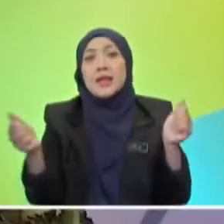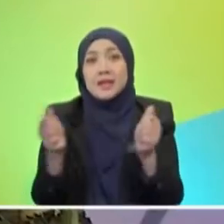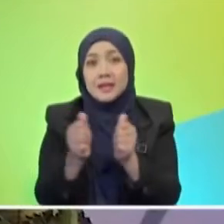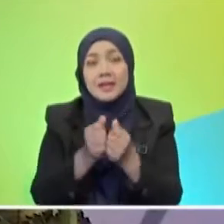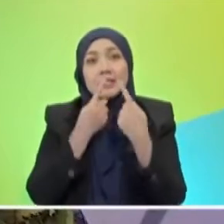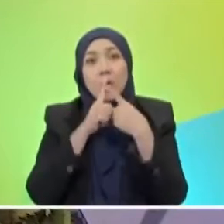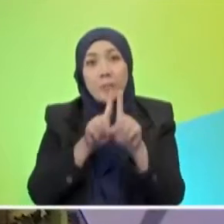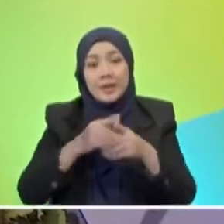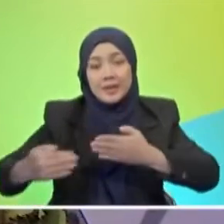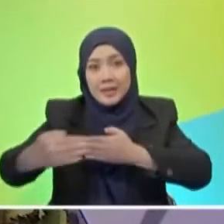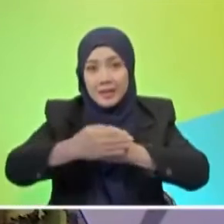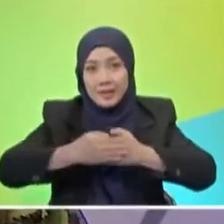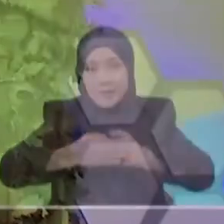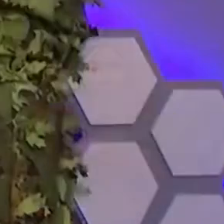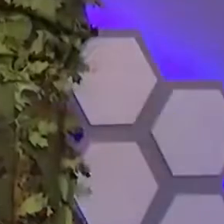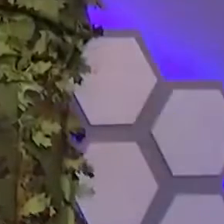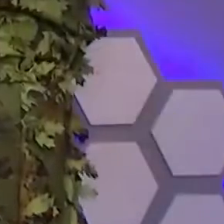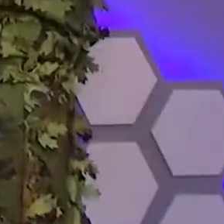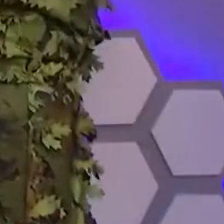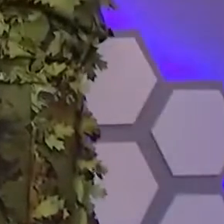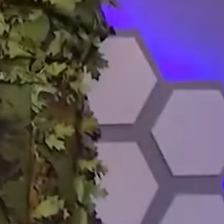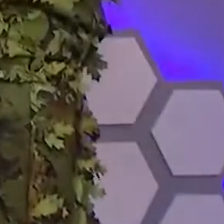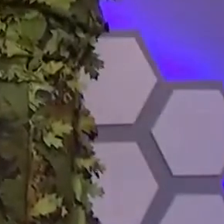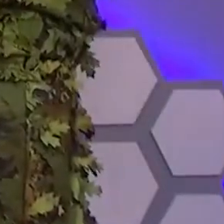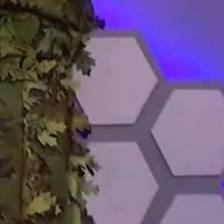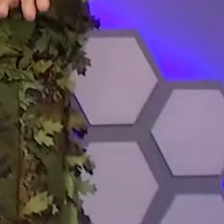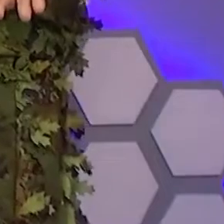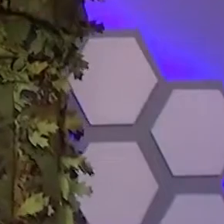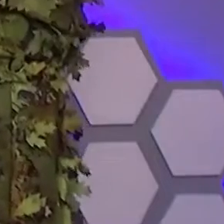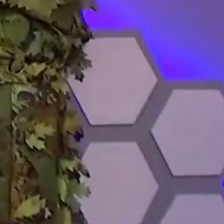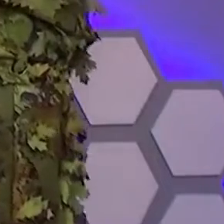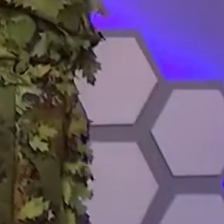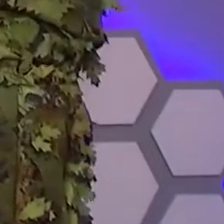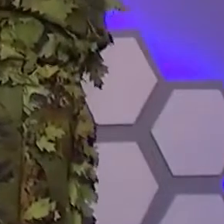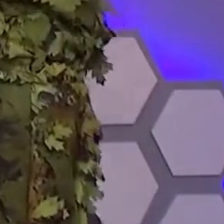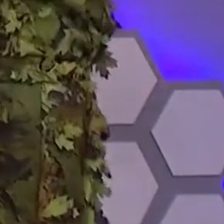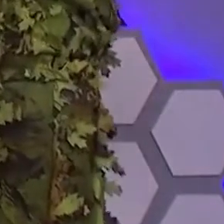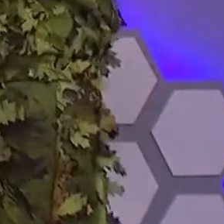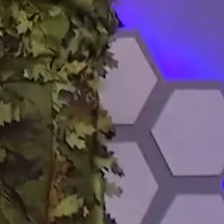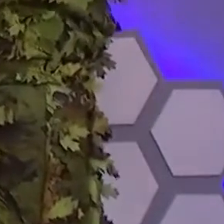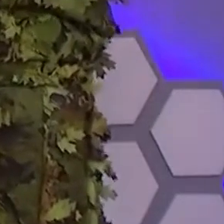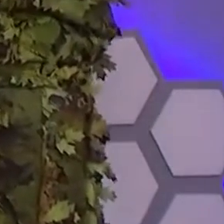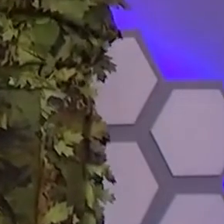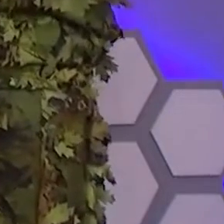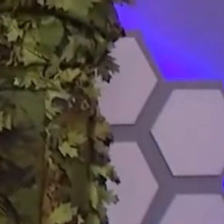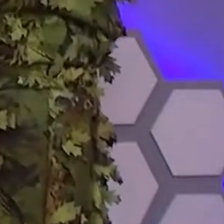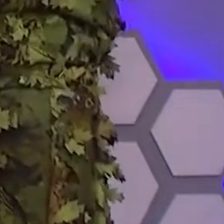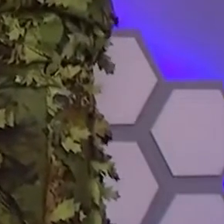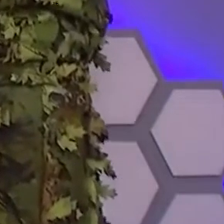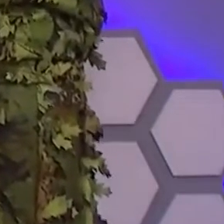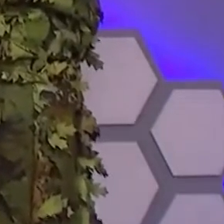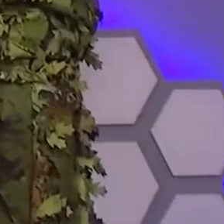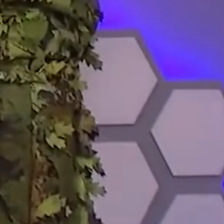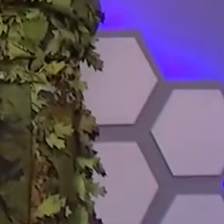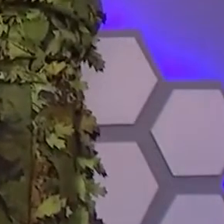di hadapan. Kita guna K pula. Kerana? Kerana sekolah bersih, mereka dapat menumpukan perhatian